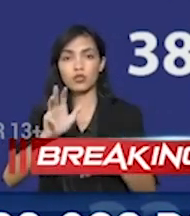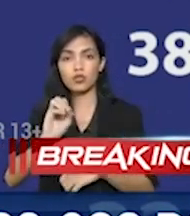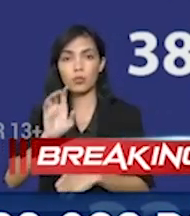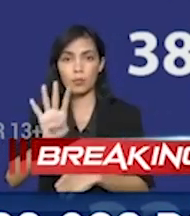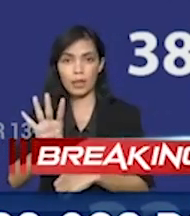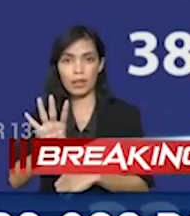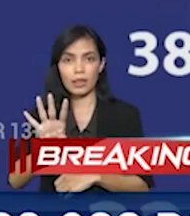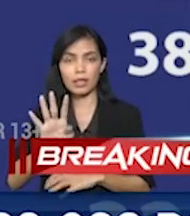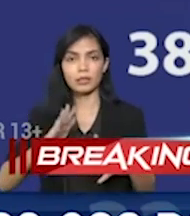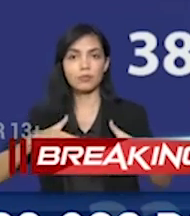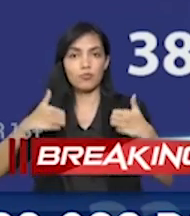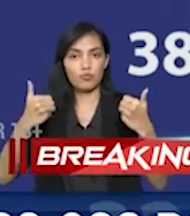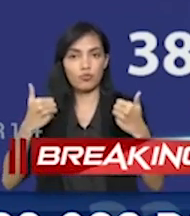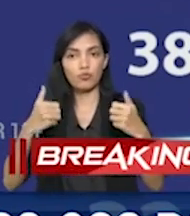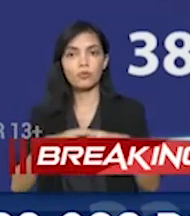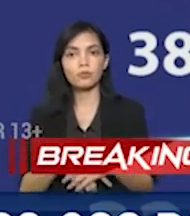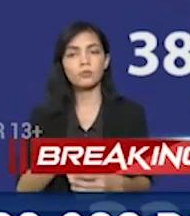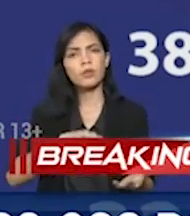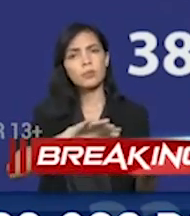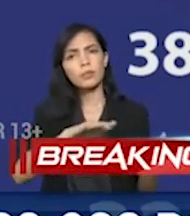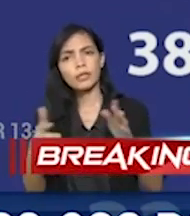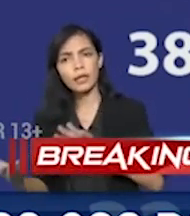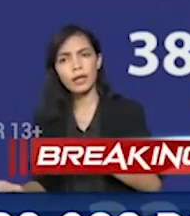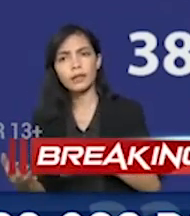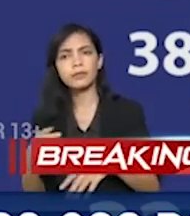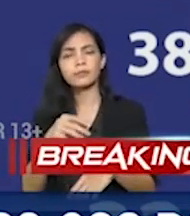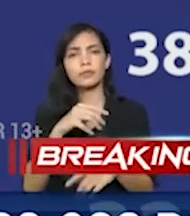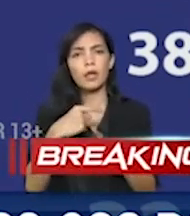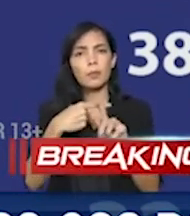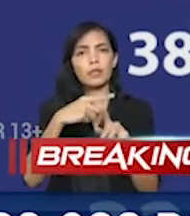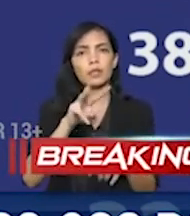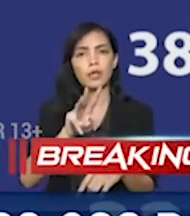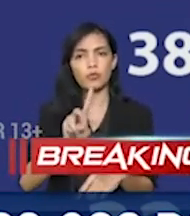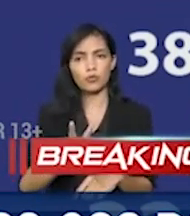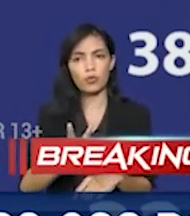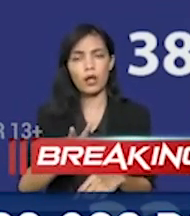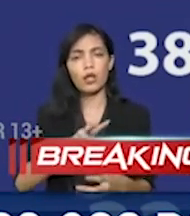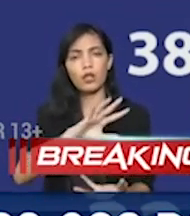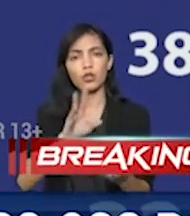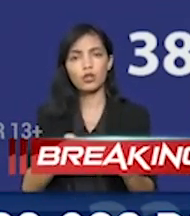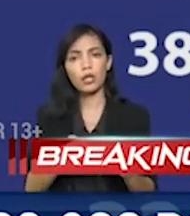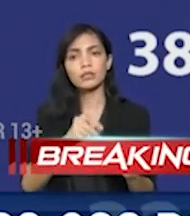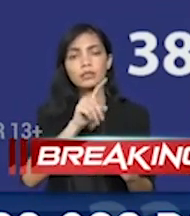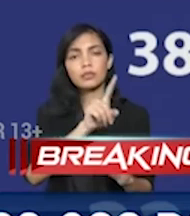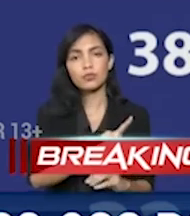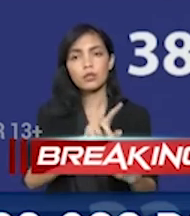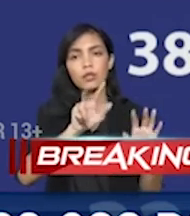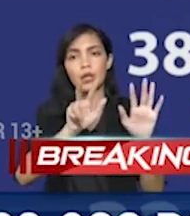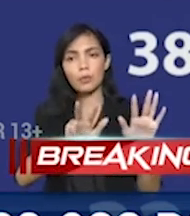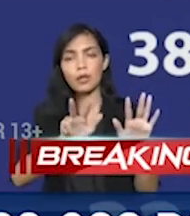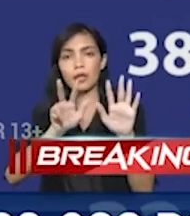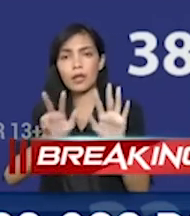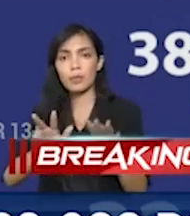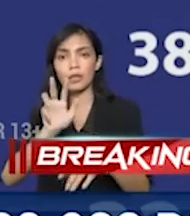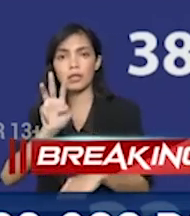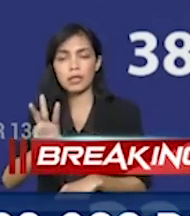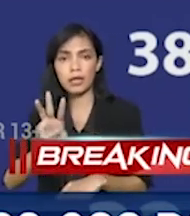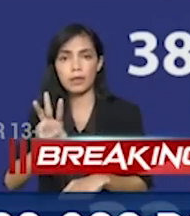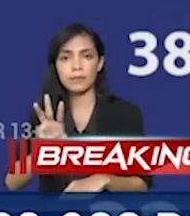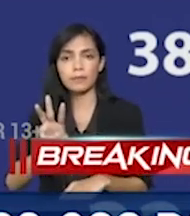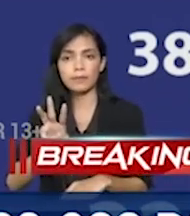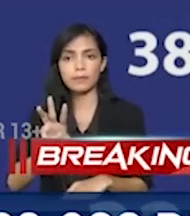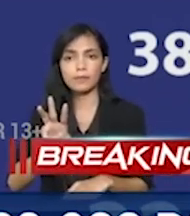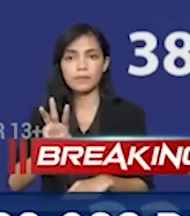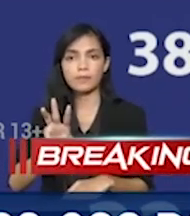10940 Rang meninggal 32 orang sehingga total menjadi 1883 orang